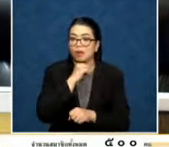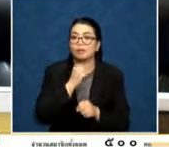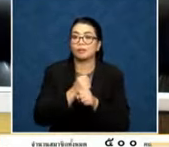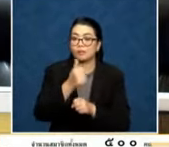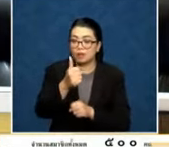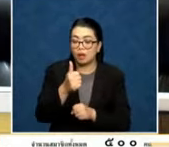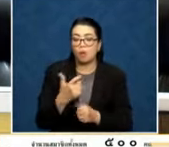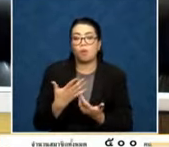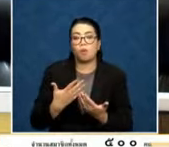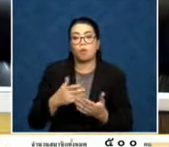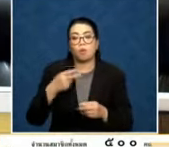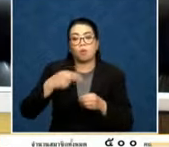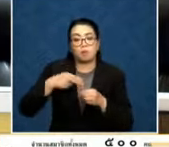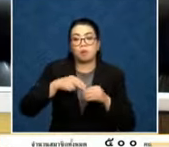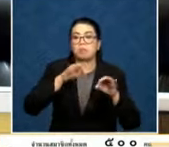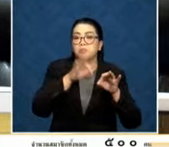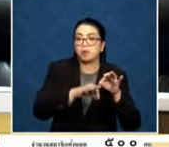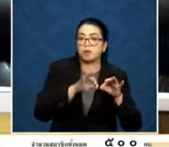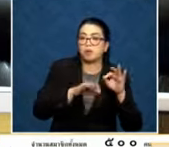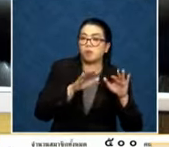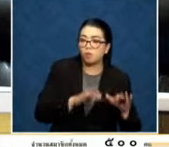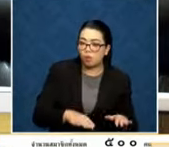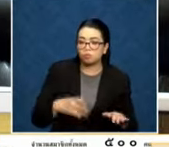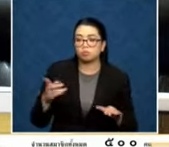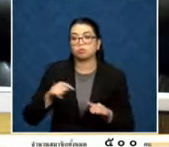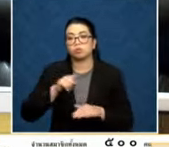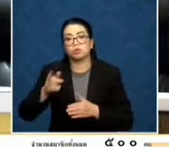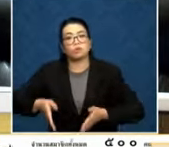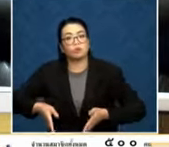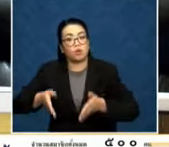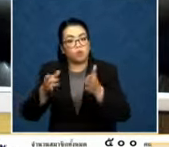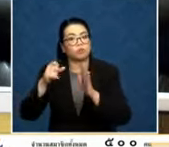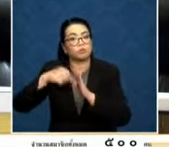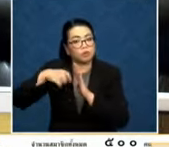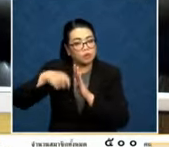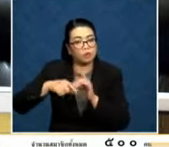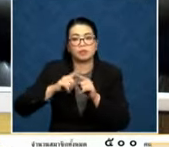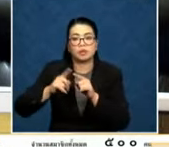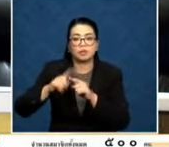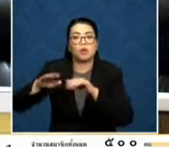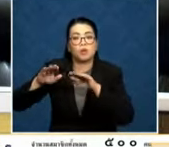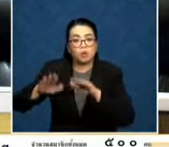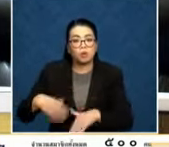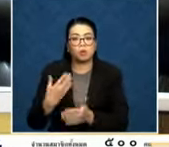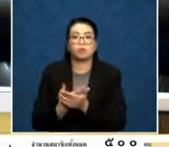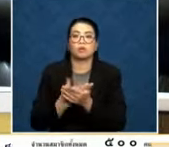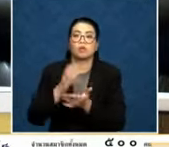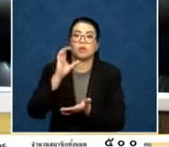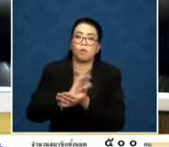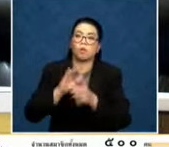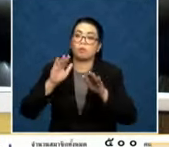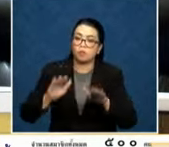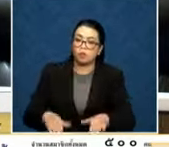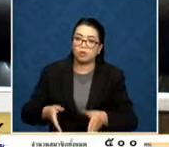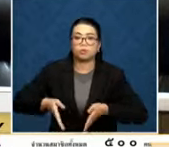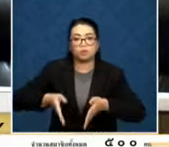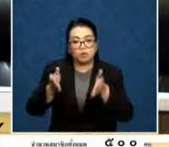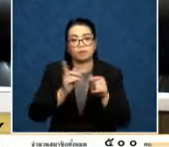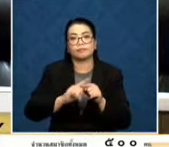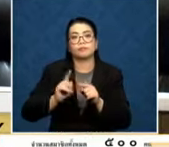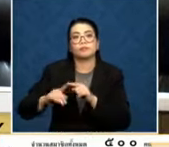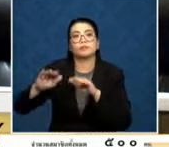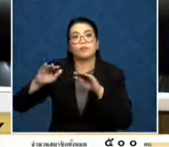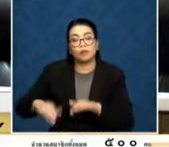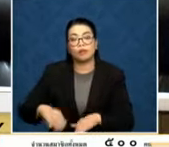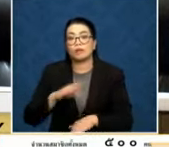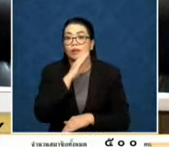นะครับมันจะลดทั้งค่าน้ำมันลดเอ่อถนนที่ต้องไปซ่อมลดงบประมาณที่จะต้องไปสร้างถนนอะไรต่างๆแต่